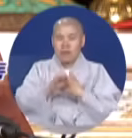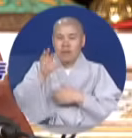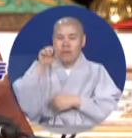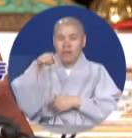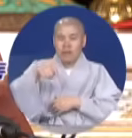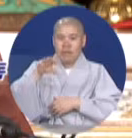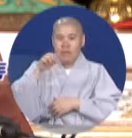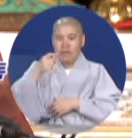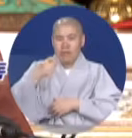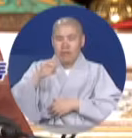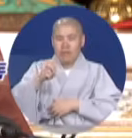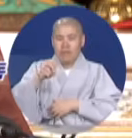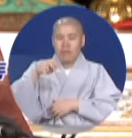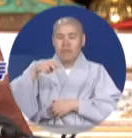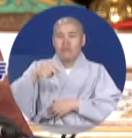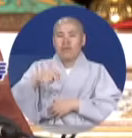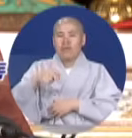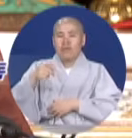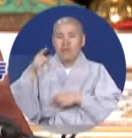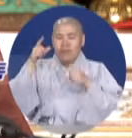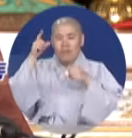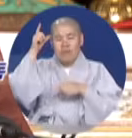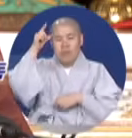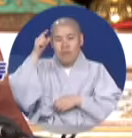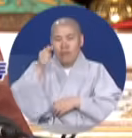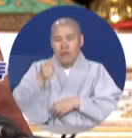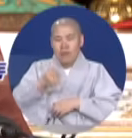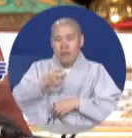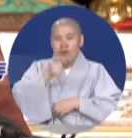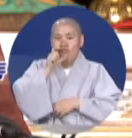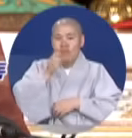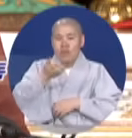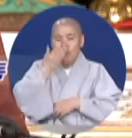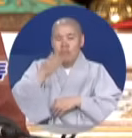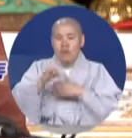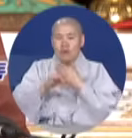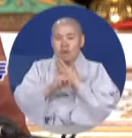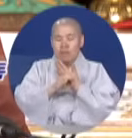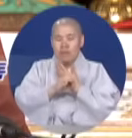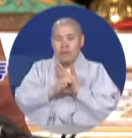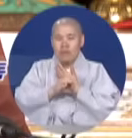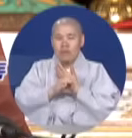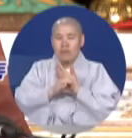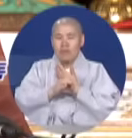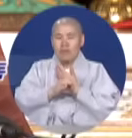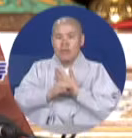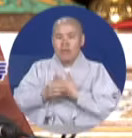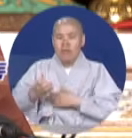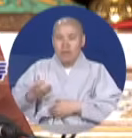우음수면 성류하고 소가 물을 마시면 저지되고